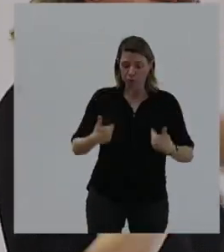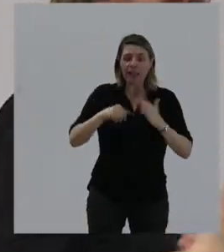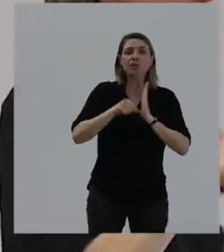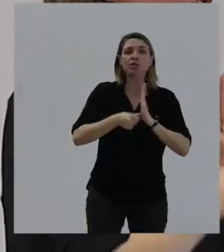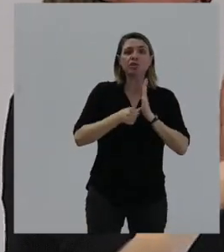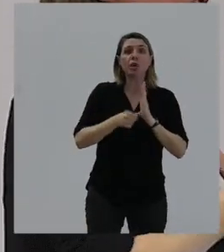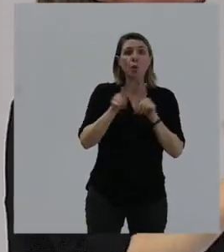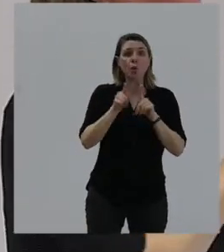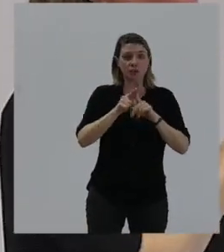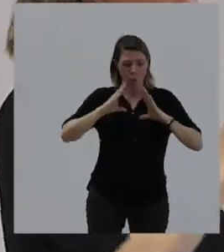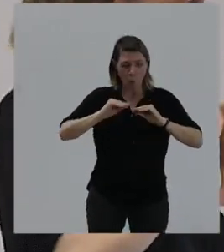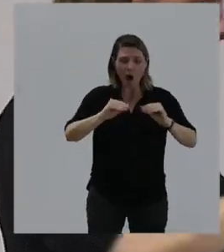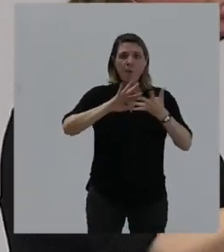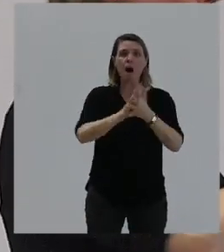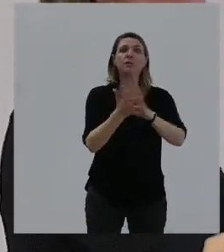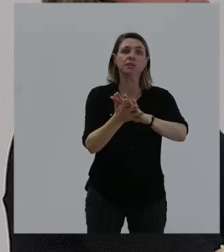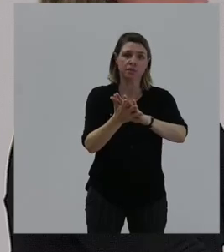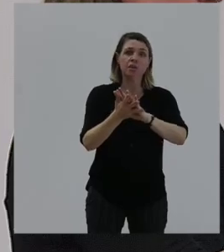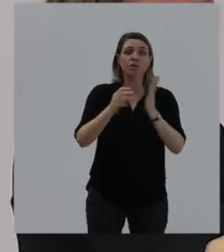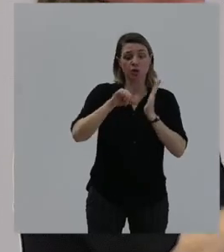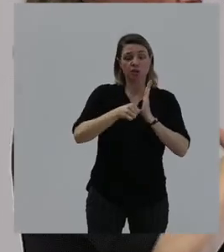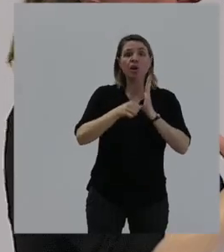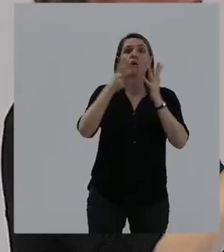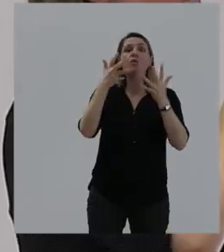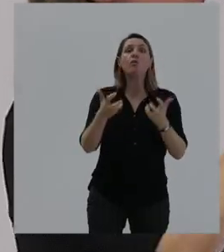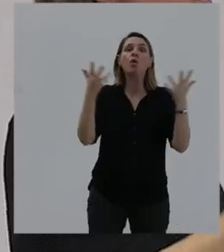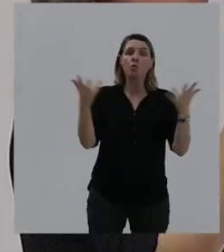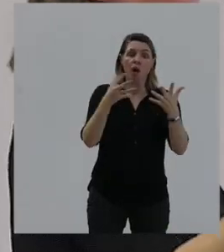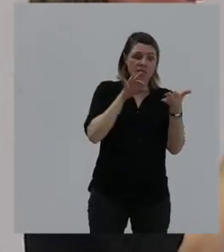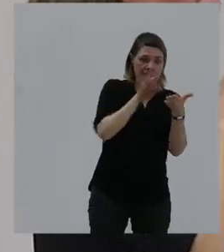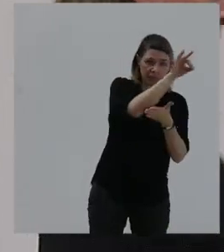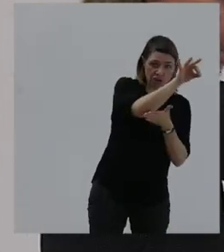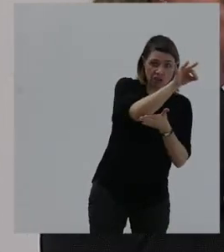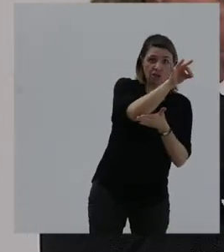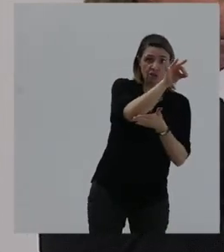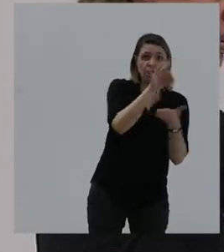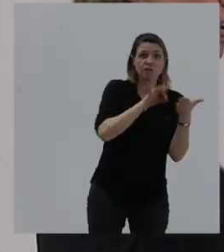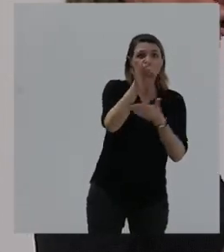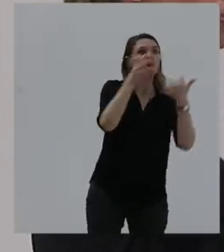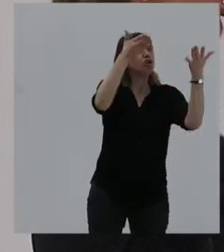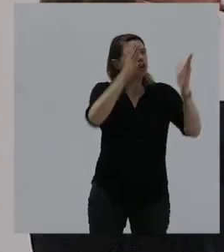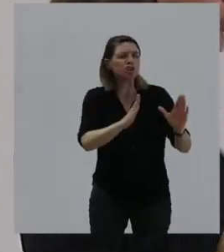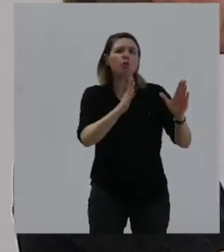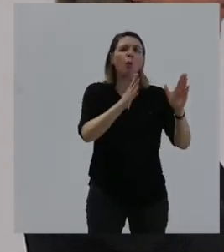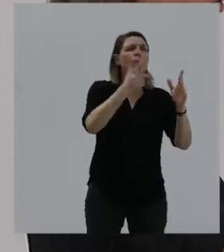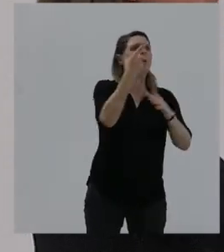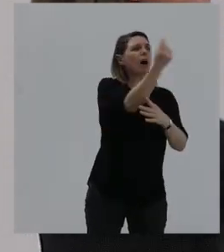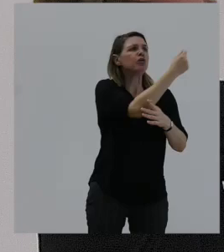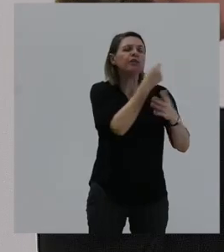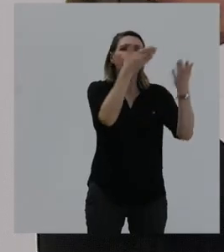On est quelque chose dans la pratique. Et donc nous voulons que cette identité elle puisse se décliner à la fois du niveau stratégique, les très grandes décisions, les rapports avec nos